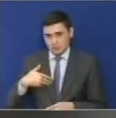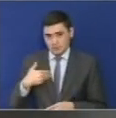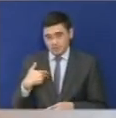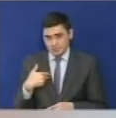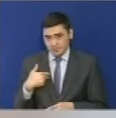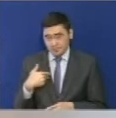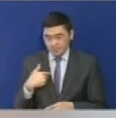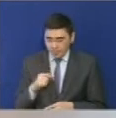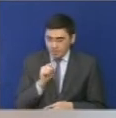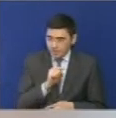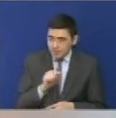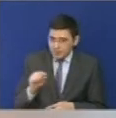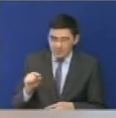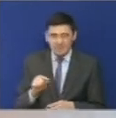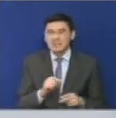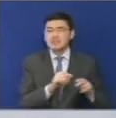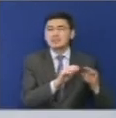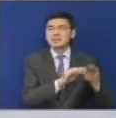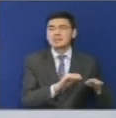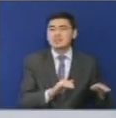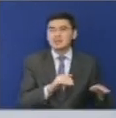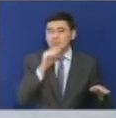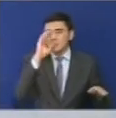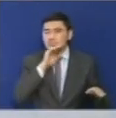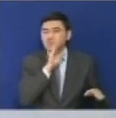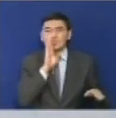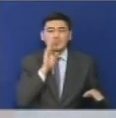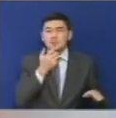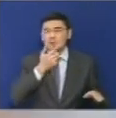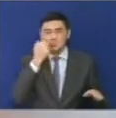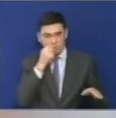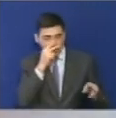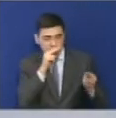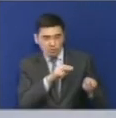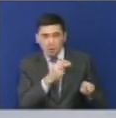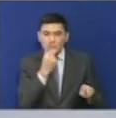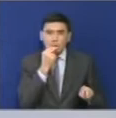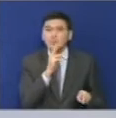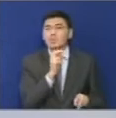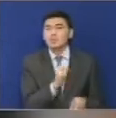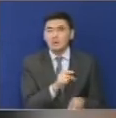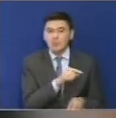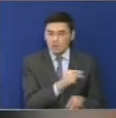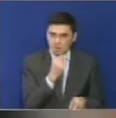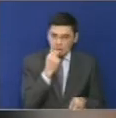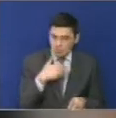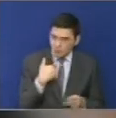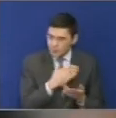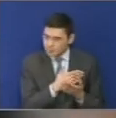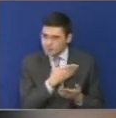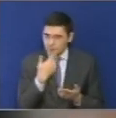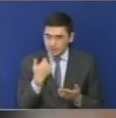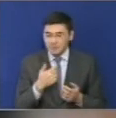жағдайда ата-аналардың балаларының тамақтануын бақылауға және реттеуге жақсы мүмкіндіктері бар дейді ол. Сейчас